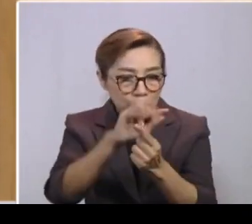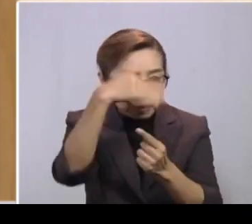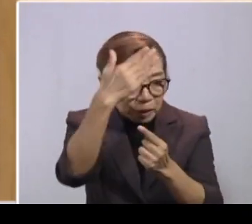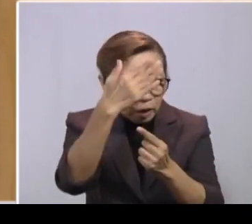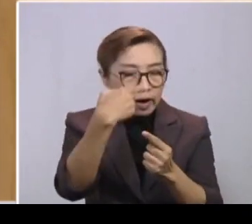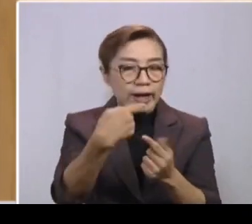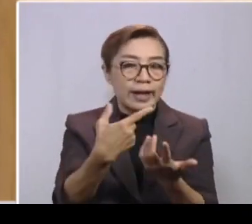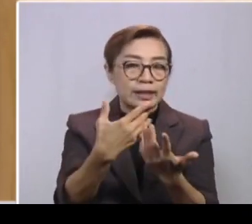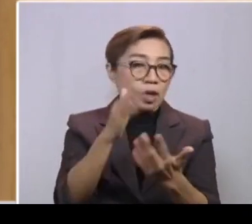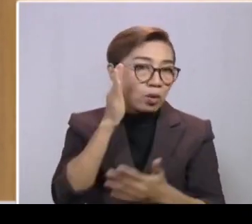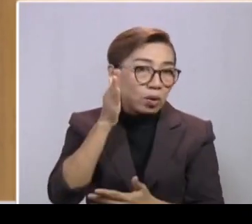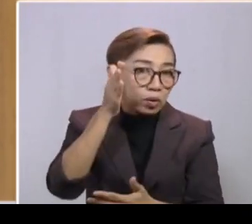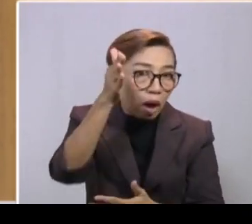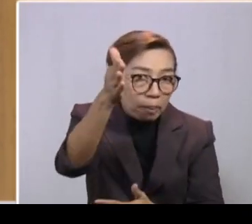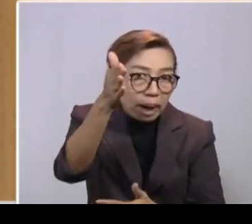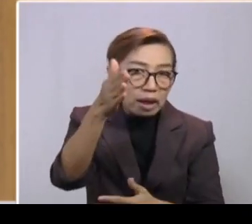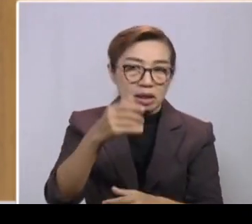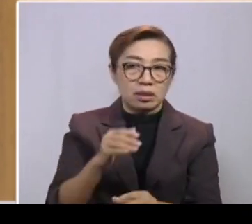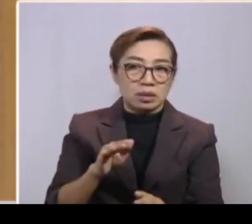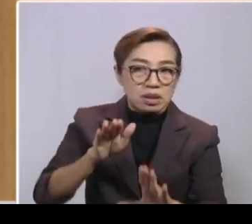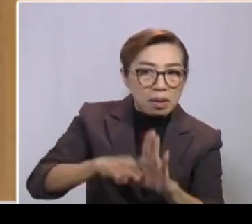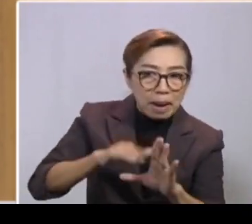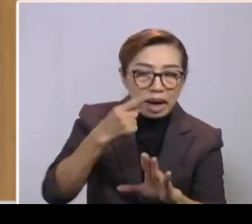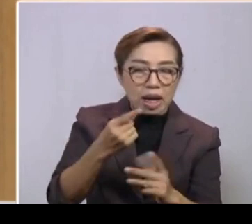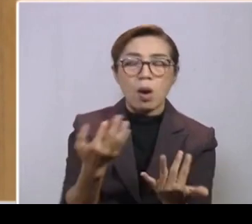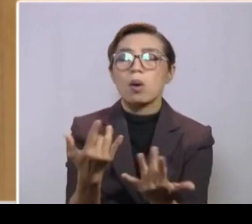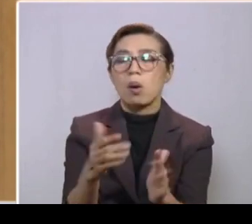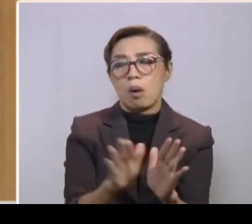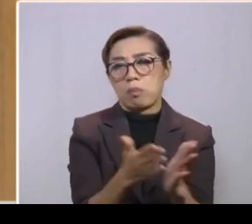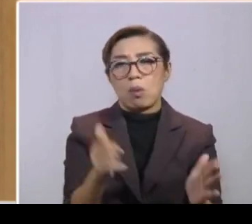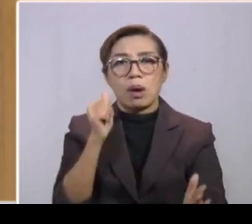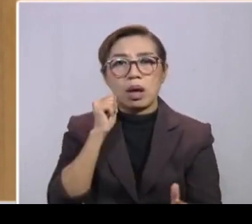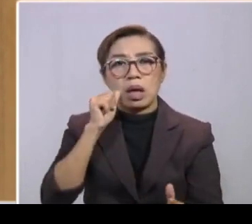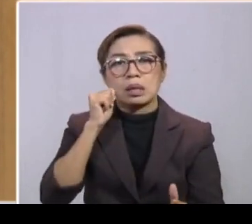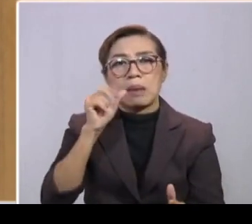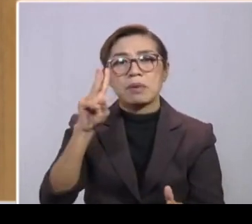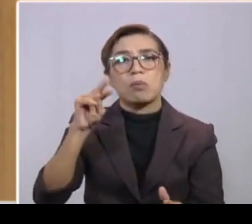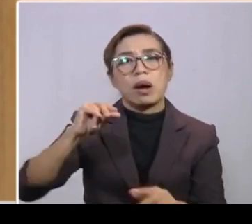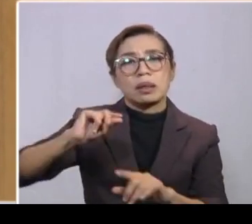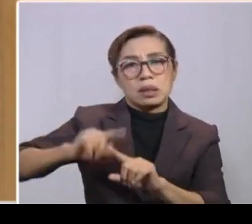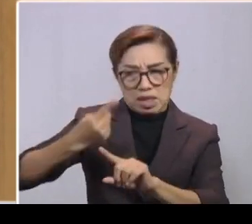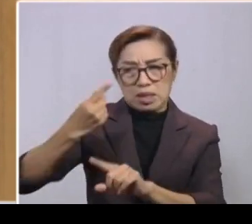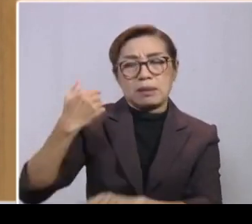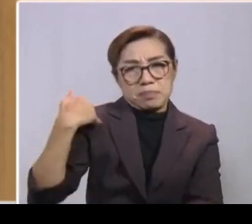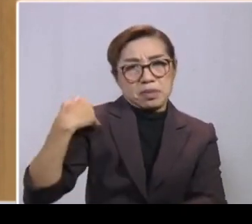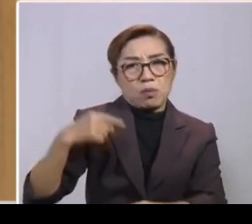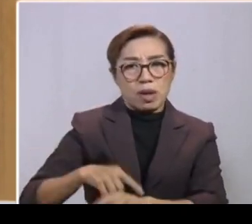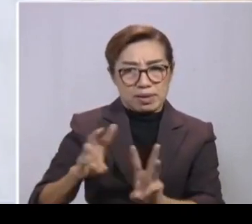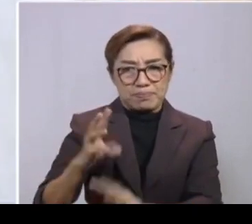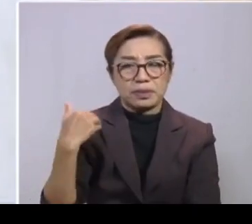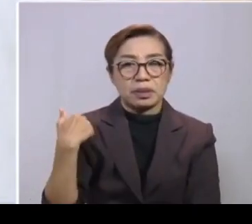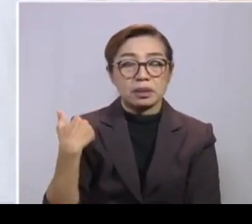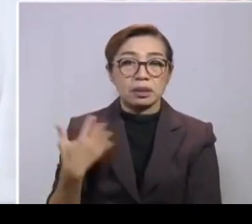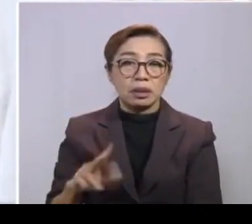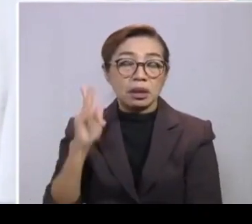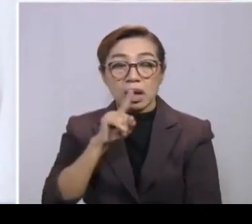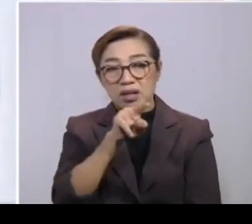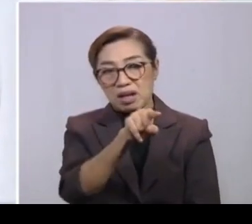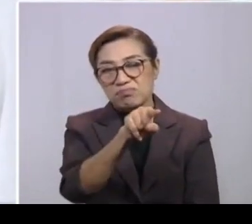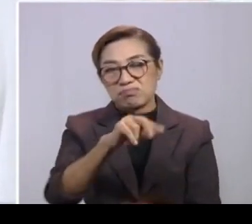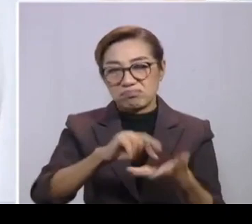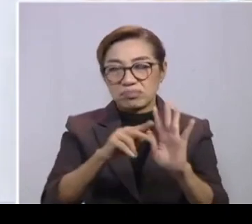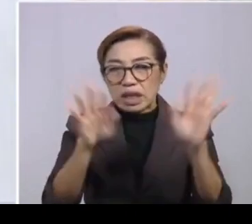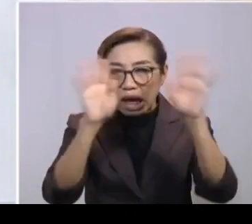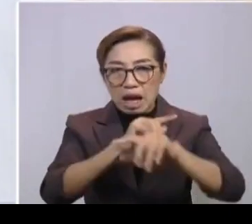ความเข้าใจกันเรื่องอนาคตทางการเมืองยังมีเวลาตัดสินใจใน 1เดือนนะคะและเมื่อถามว่าตอนนี้ถูกมองว่าเป็นนอมินีของ